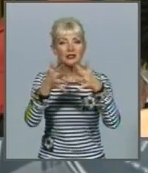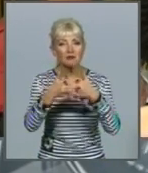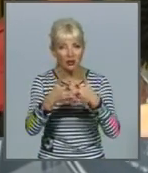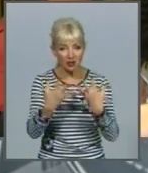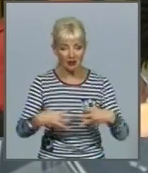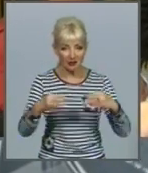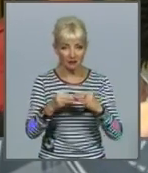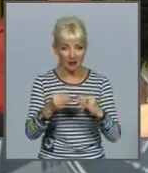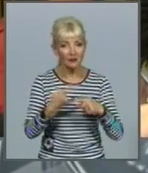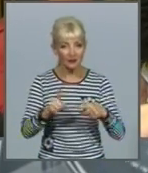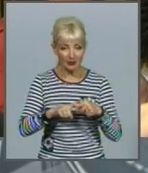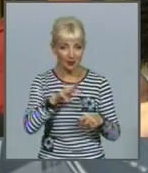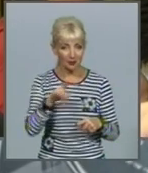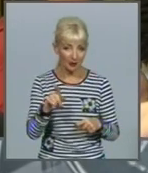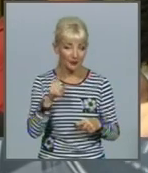мы считаем, что и